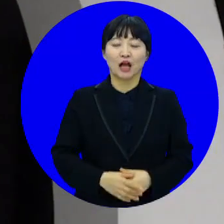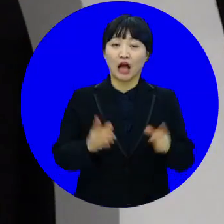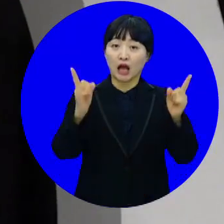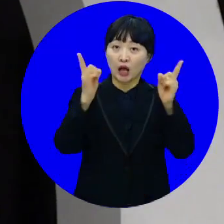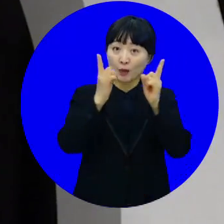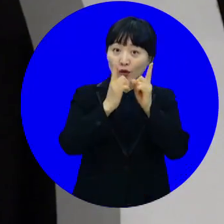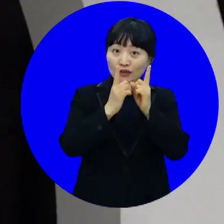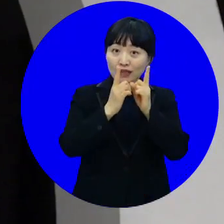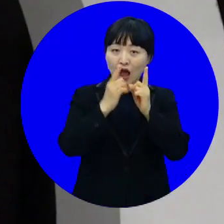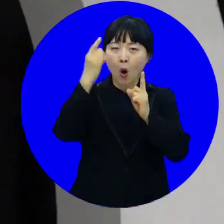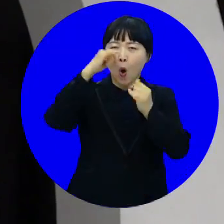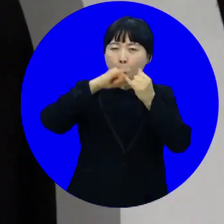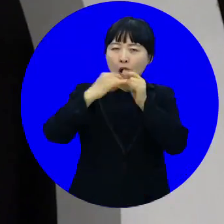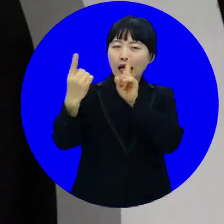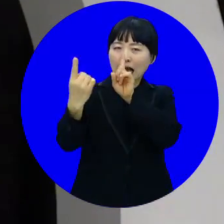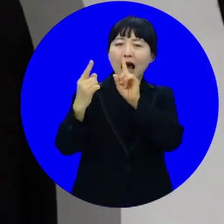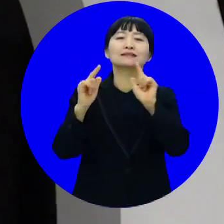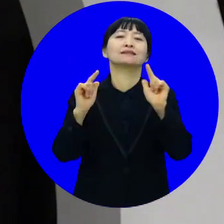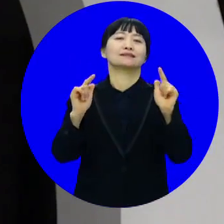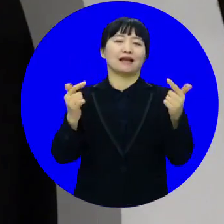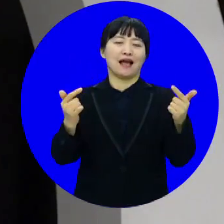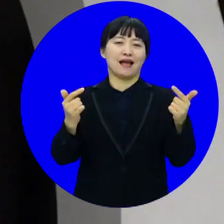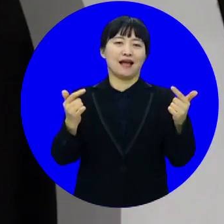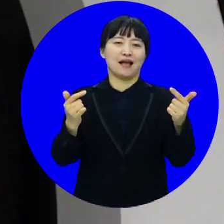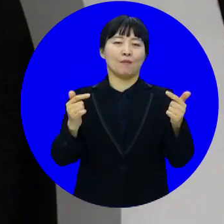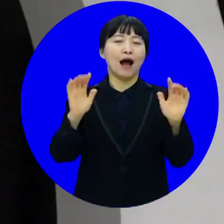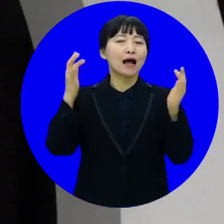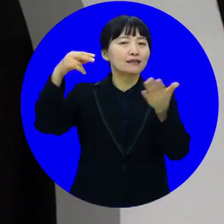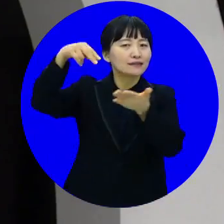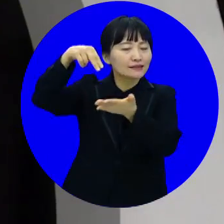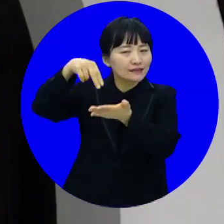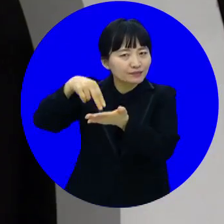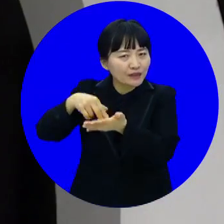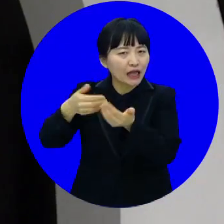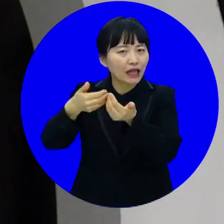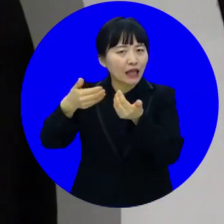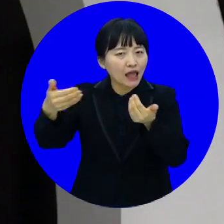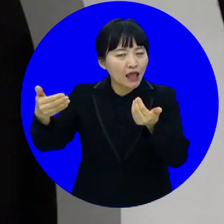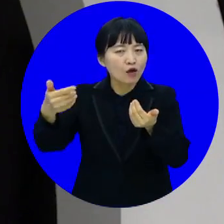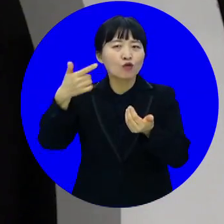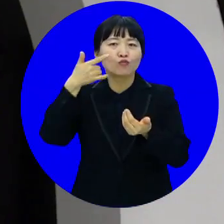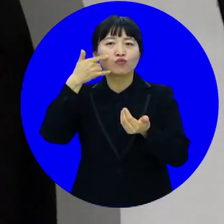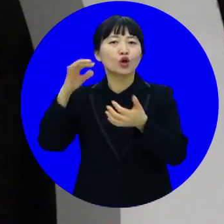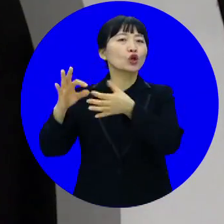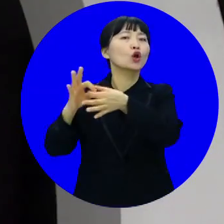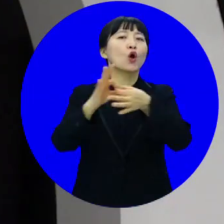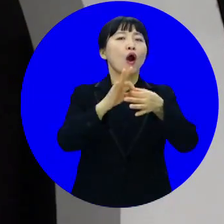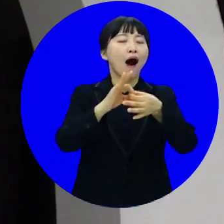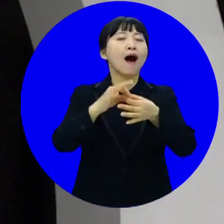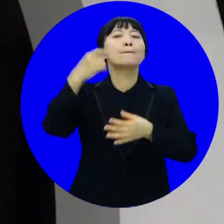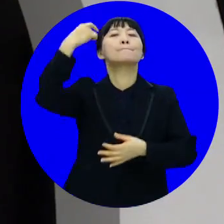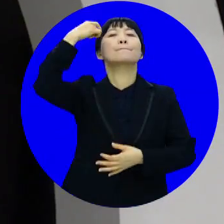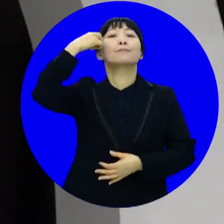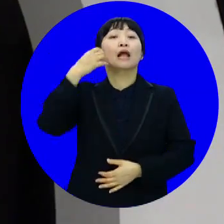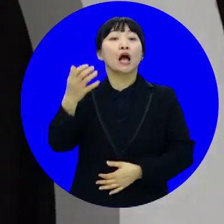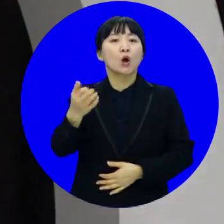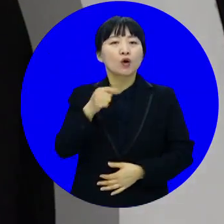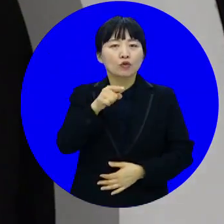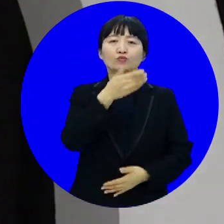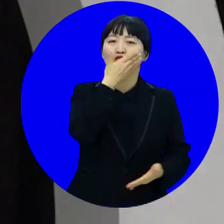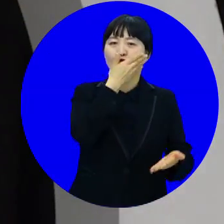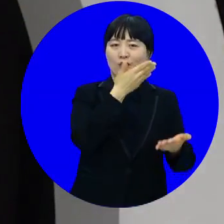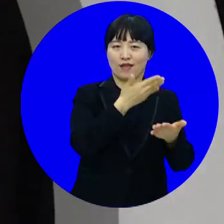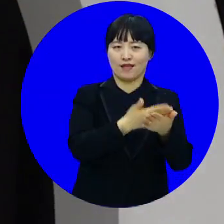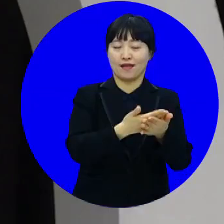면접 교섭이 꼭 대면에서 만나야 되는 것은 아니고요. 아이 입장에서 헤어져 지내는 부모와 연결되어